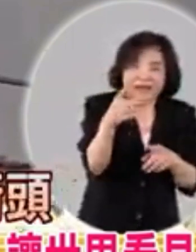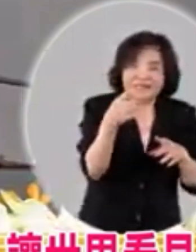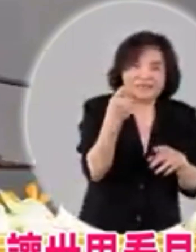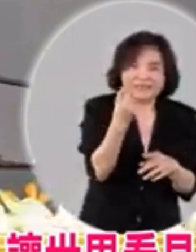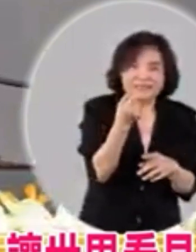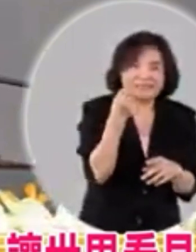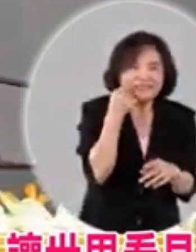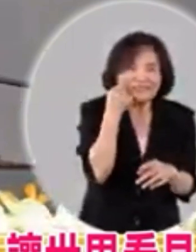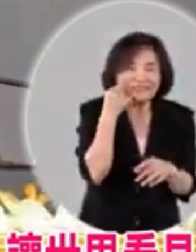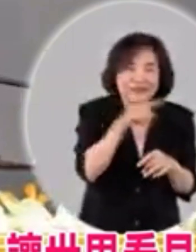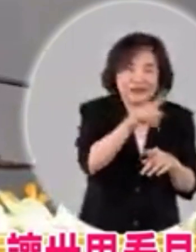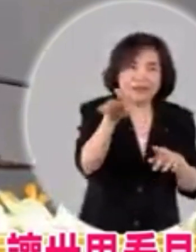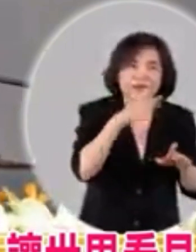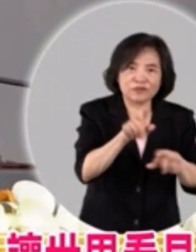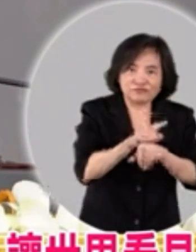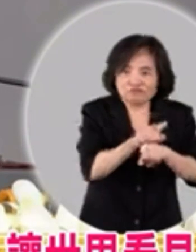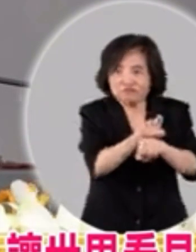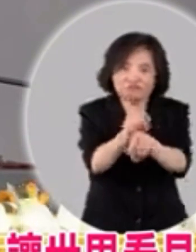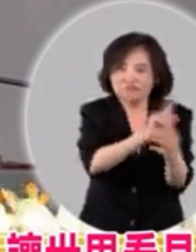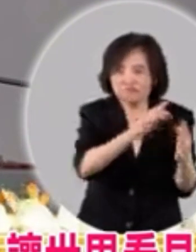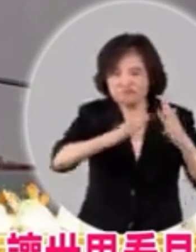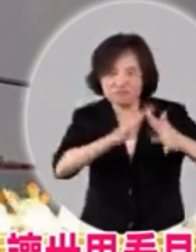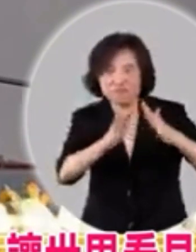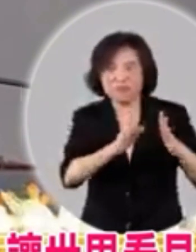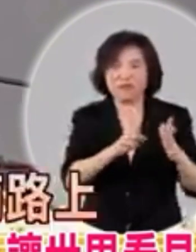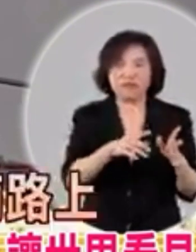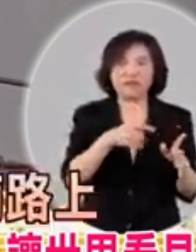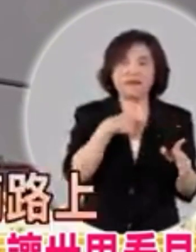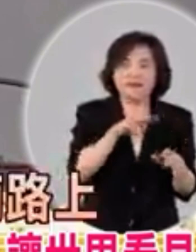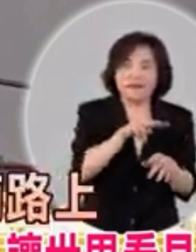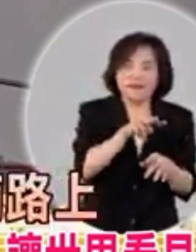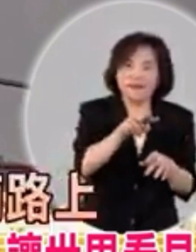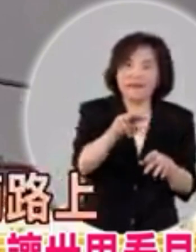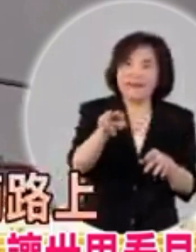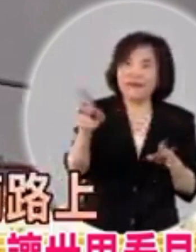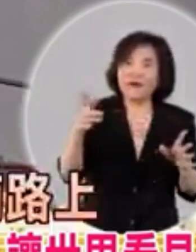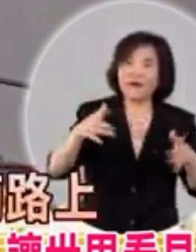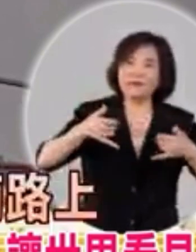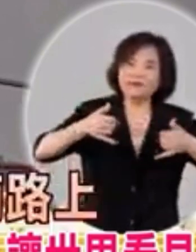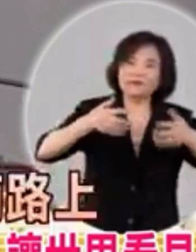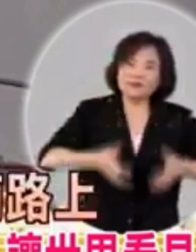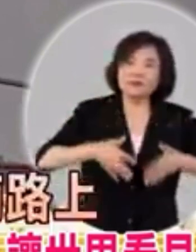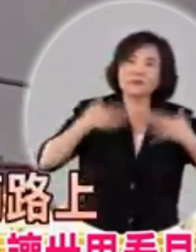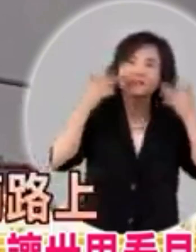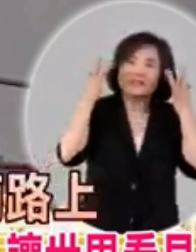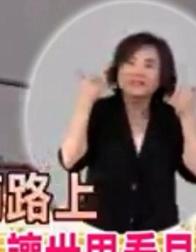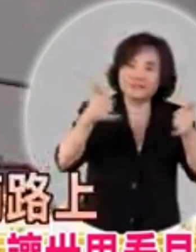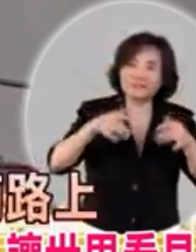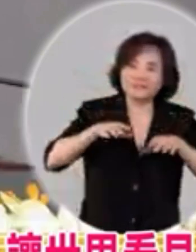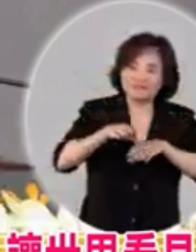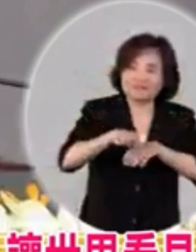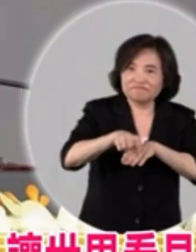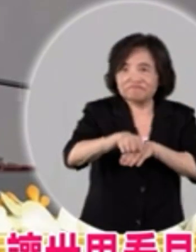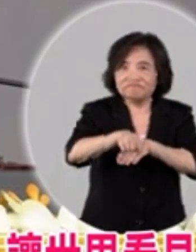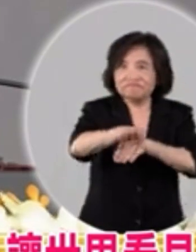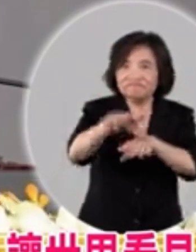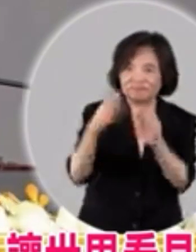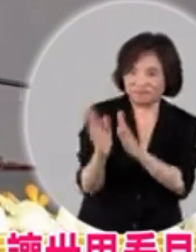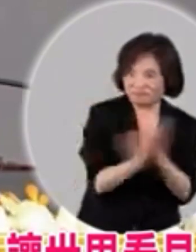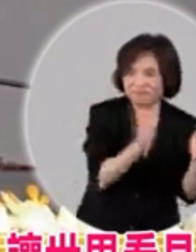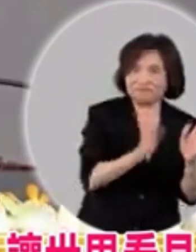各式战斗车辆，就在我们前面的重庆南路上整装待